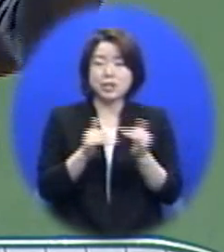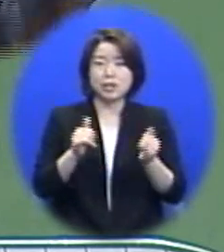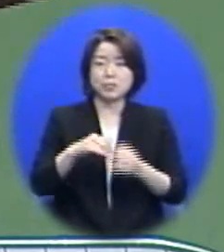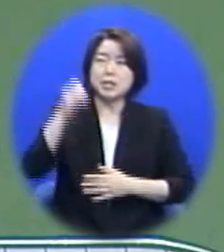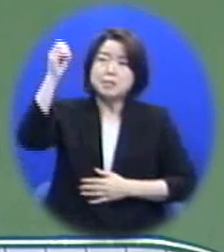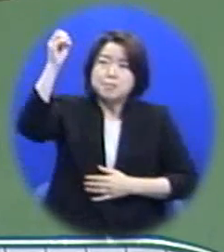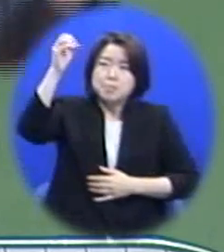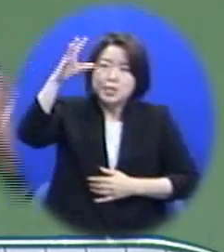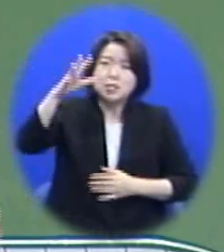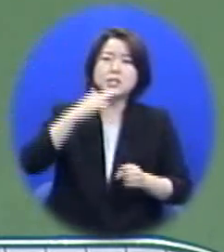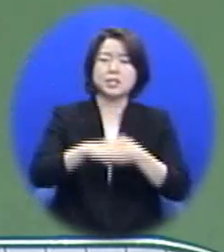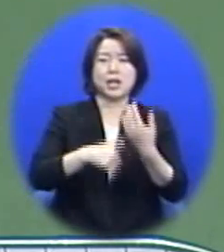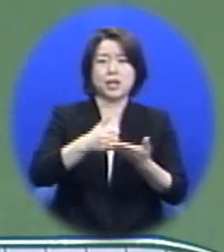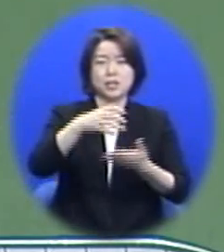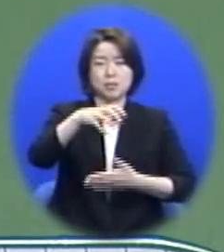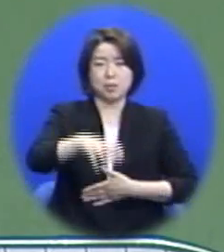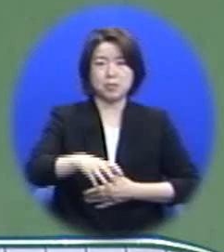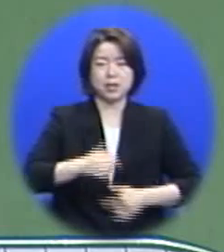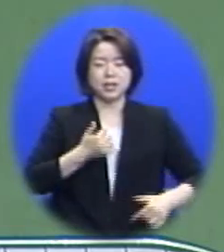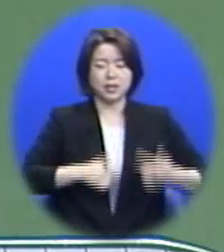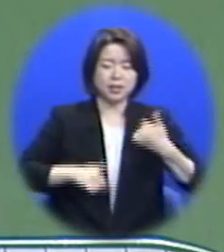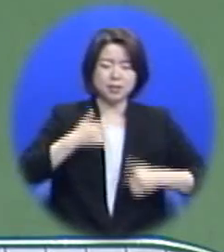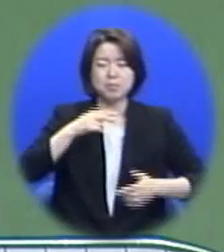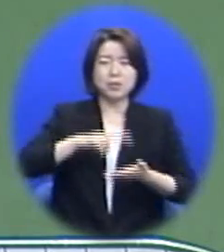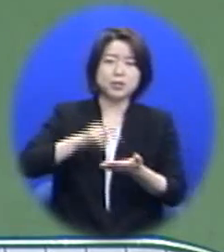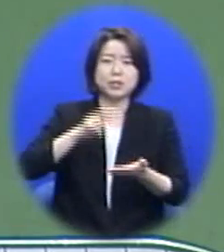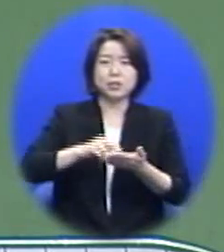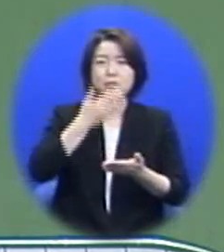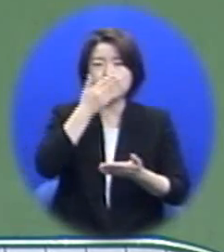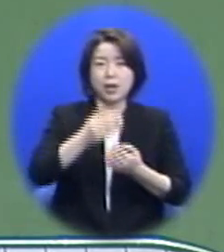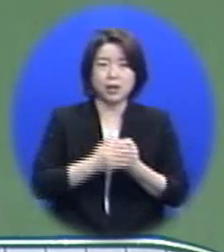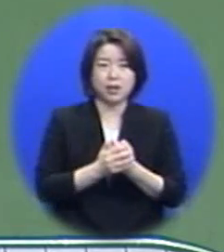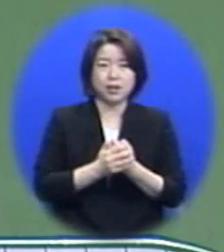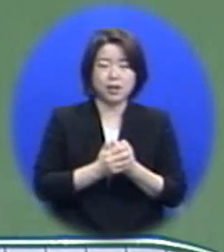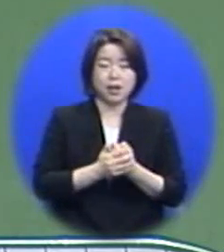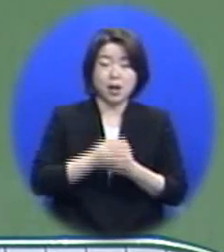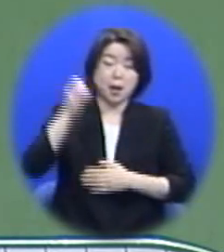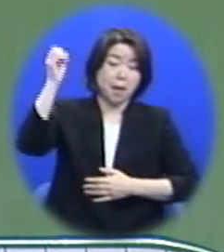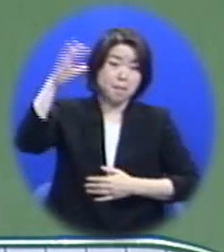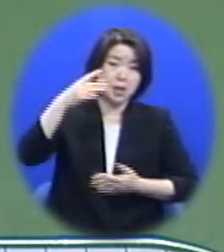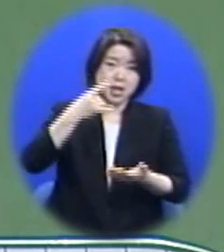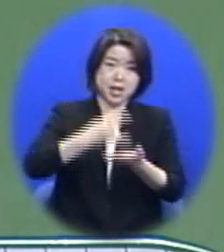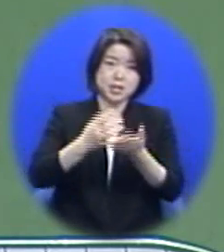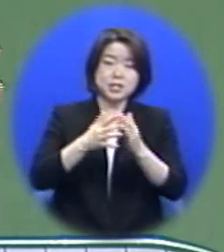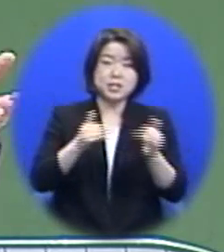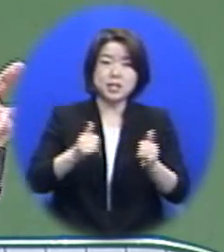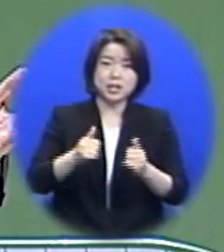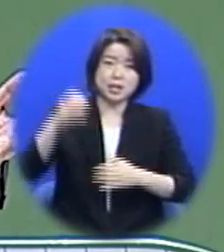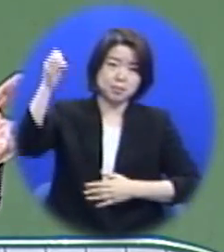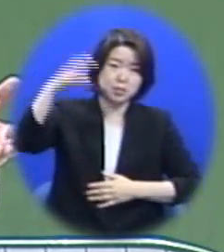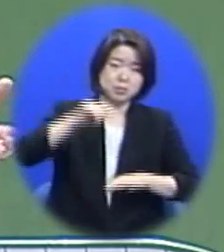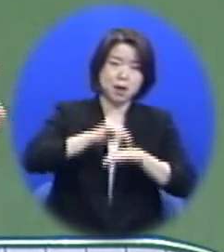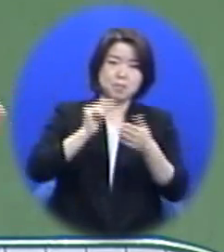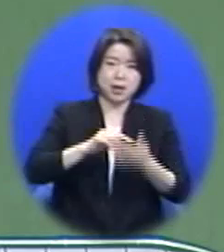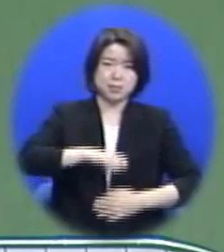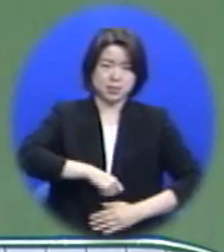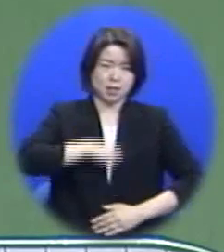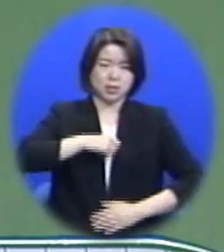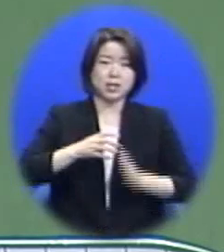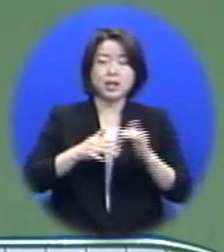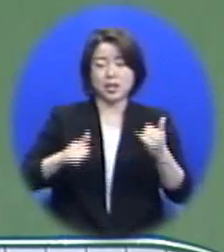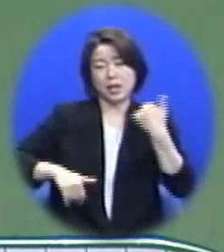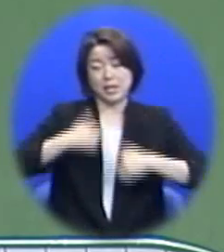앞에 기뻐 뛰는 것입니다 11절에 빛은 의인에게 비추며 마음이 정직한 사람에게는